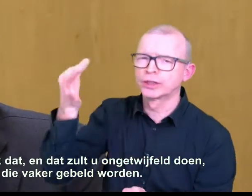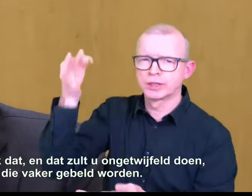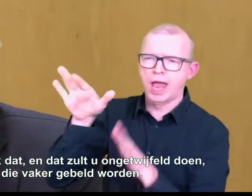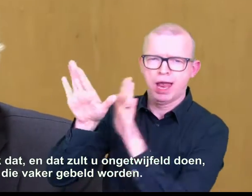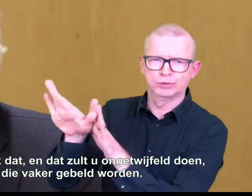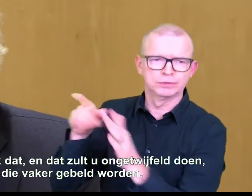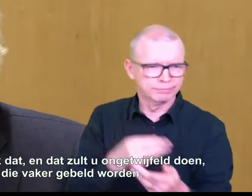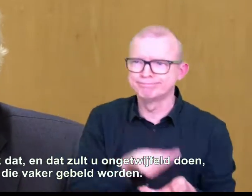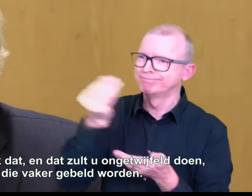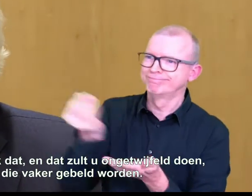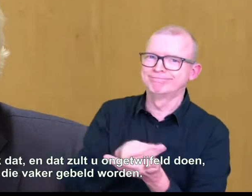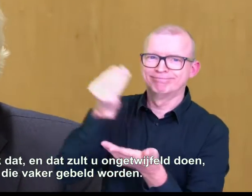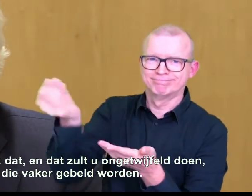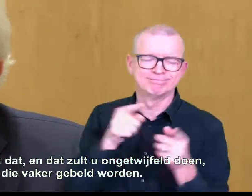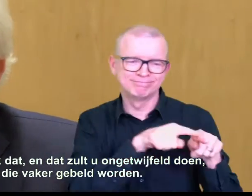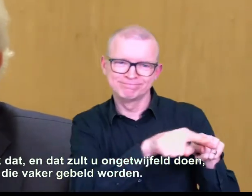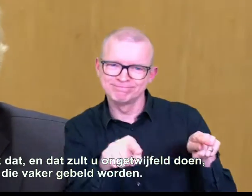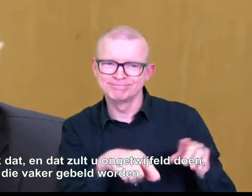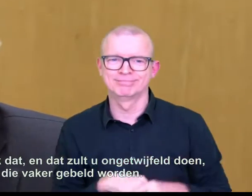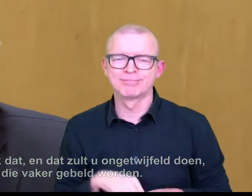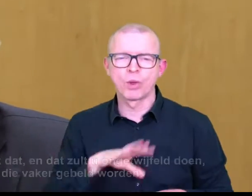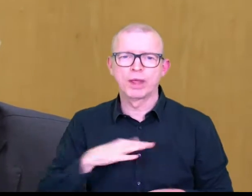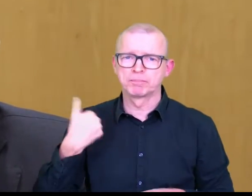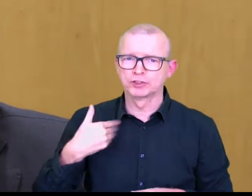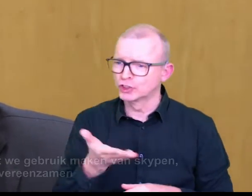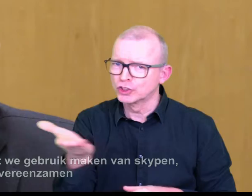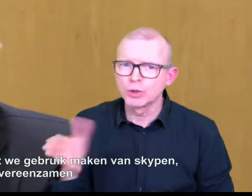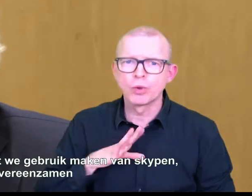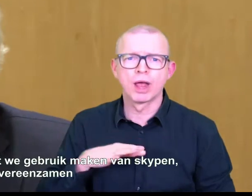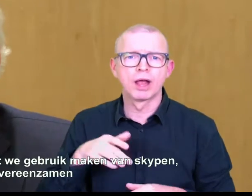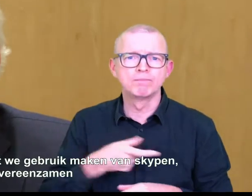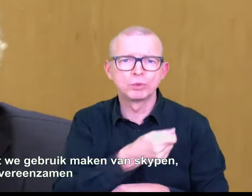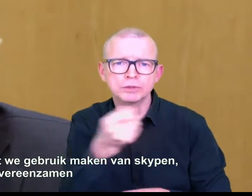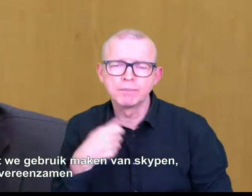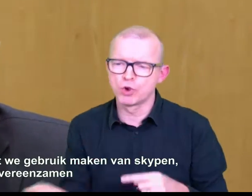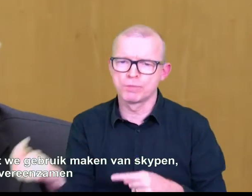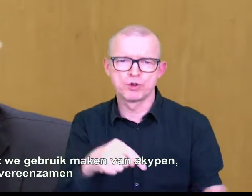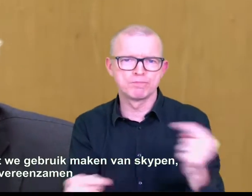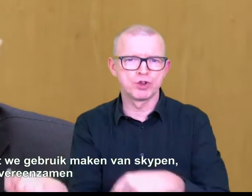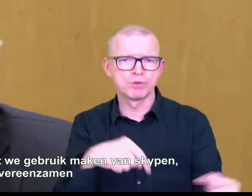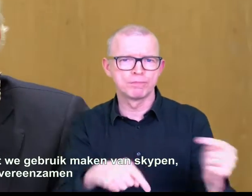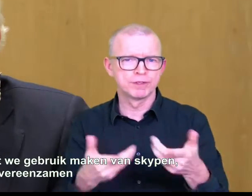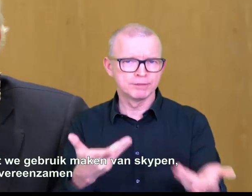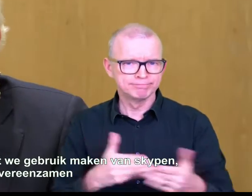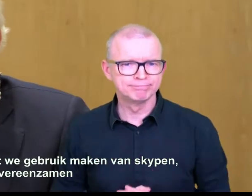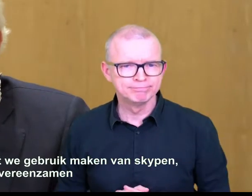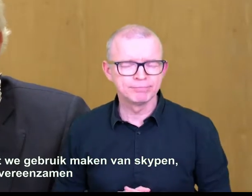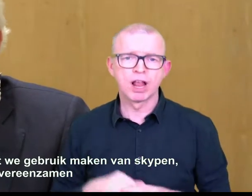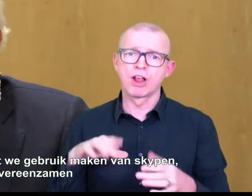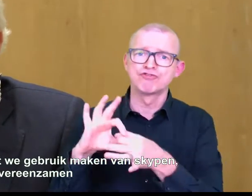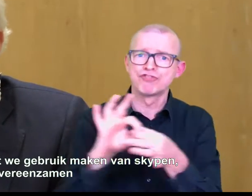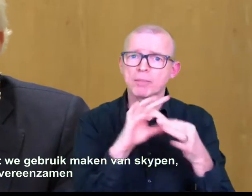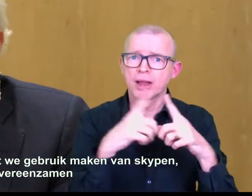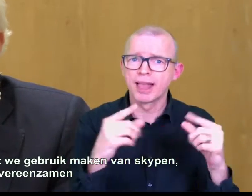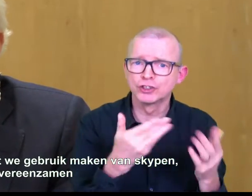of grootouders, dat die vaker gebeld worden. Dat we gebruik maken van appen, dat we gebruik maken van skypen.